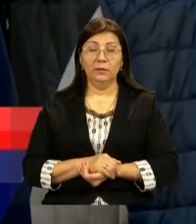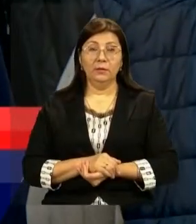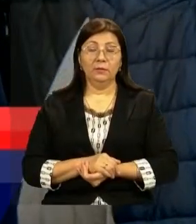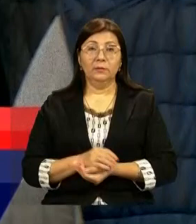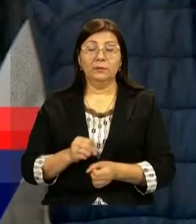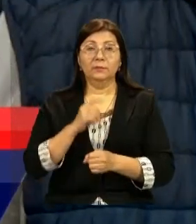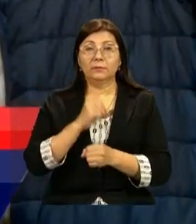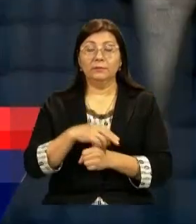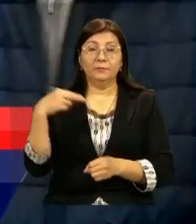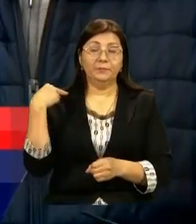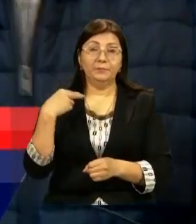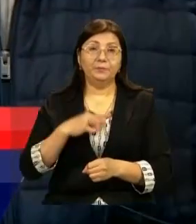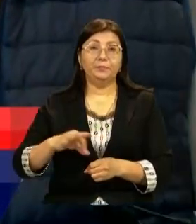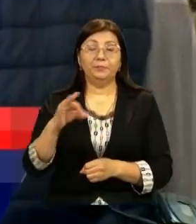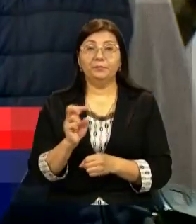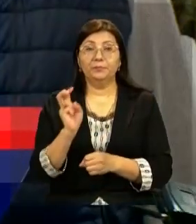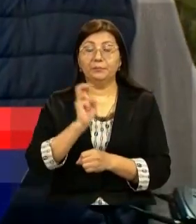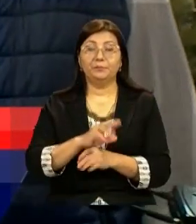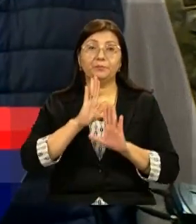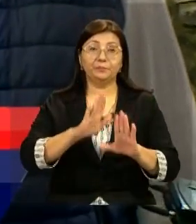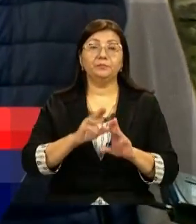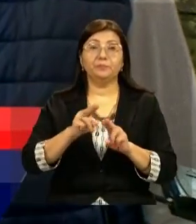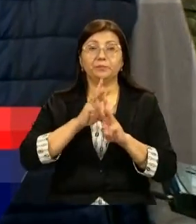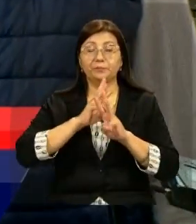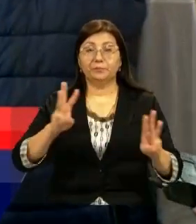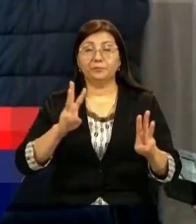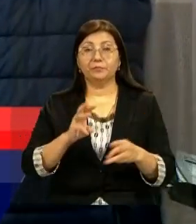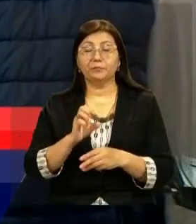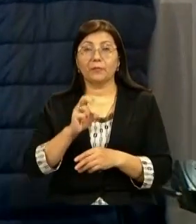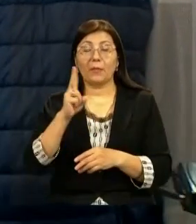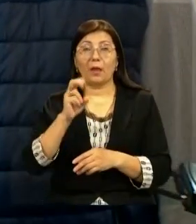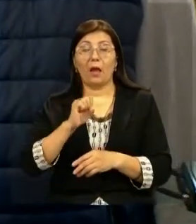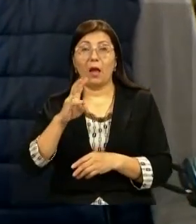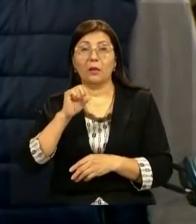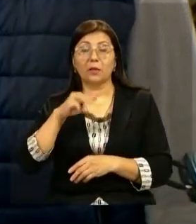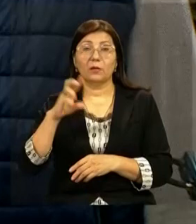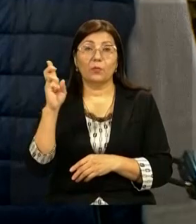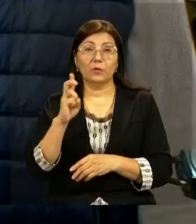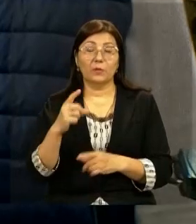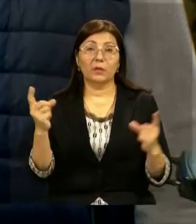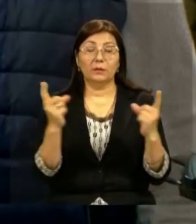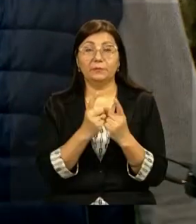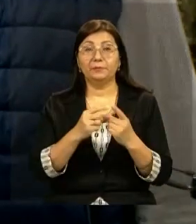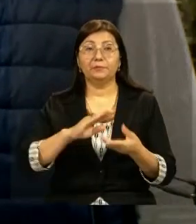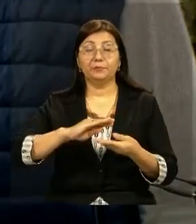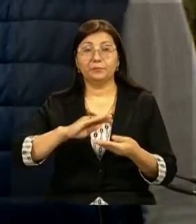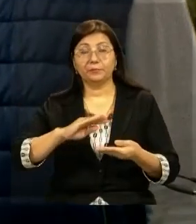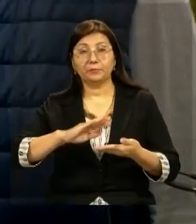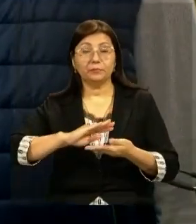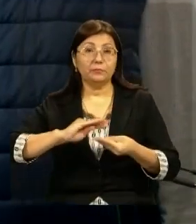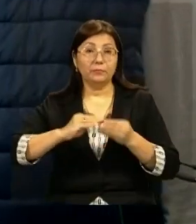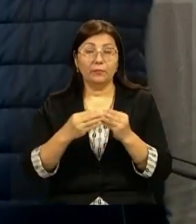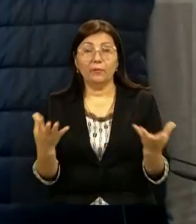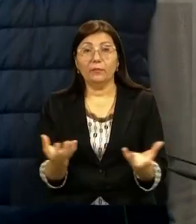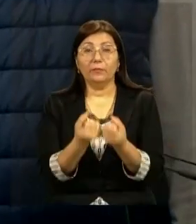По поручению президента в нашу область приехал заместитель премьер-министра Канат Алдабергенович Бузумбаев. На встрече с ним были обговорены важные финансовые